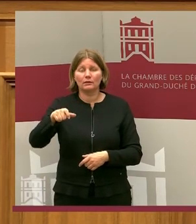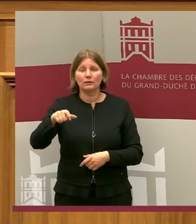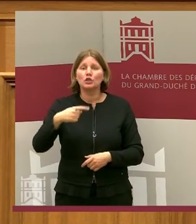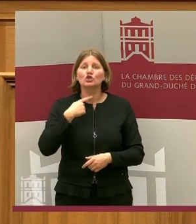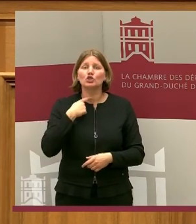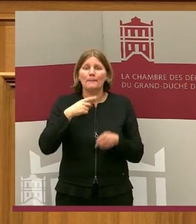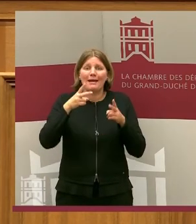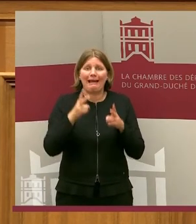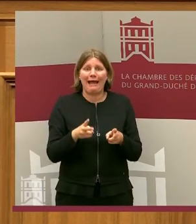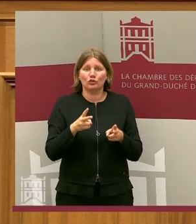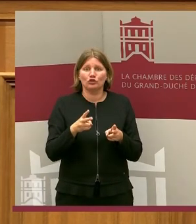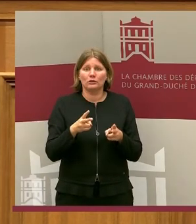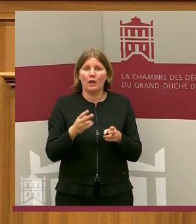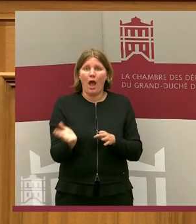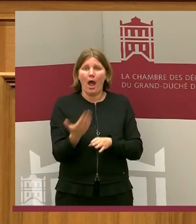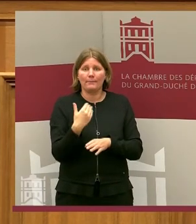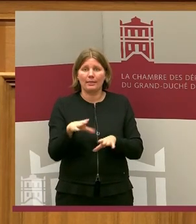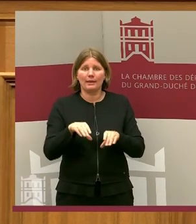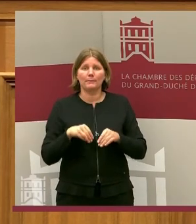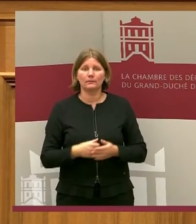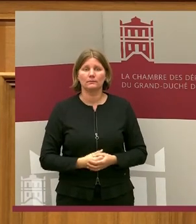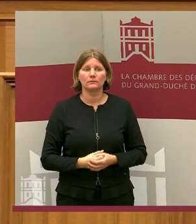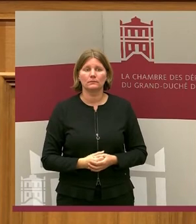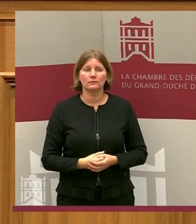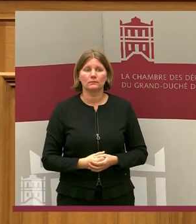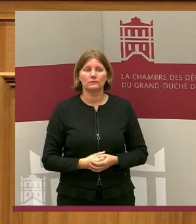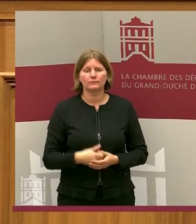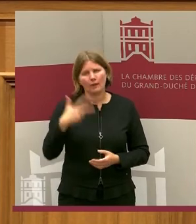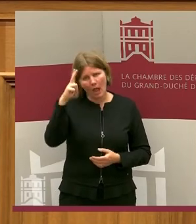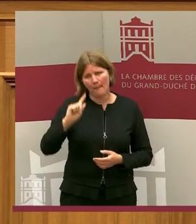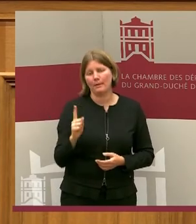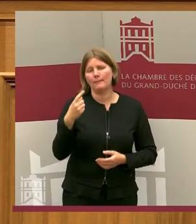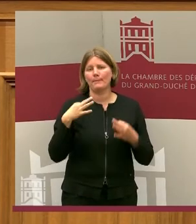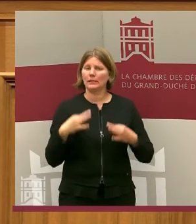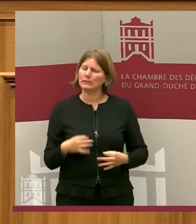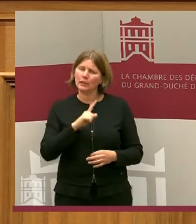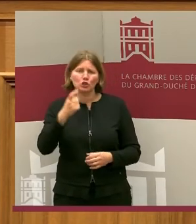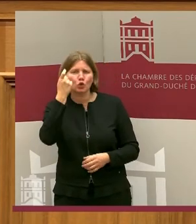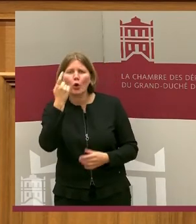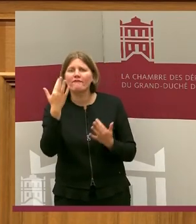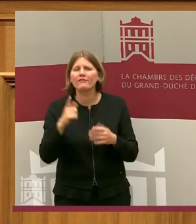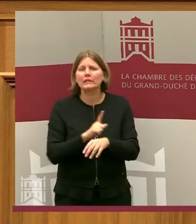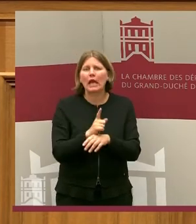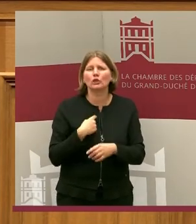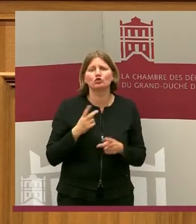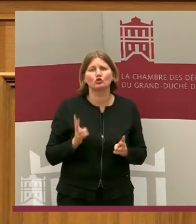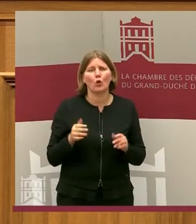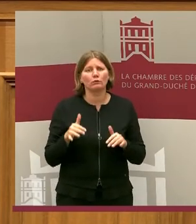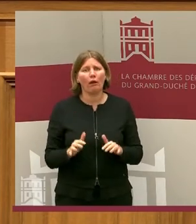du Jour entscheidet, wegzuholen. Herr Premier, mach dir keine Sorgen, über wie viel Zeit ich noch habe.